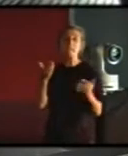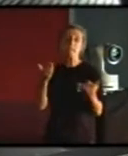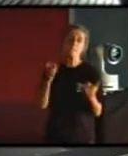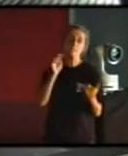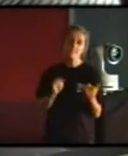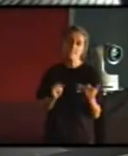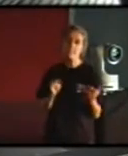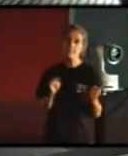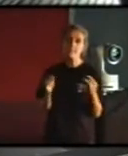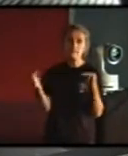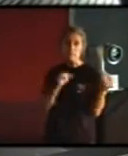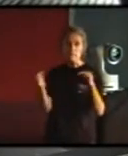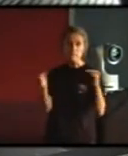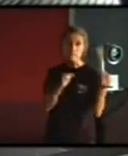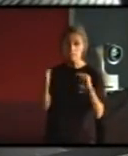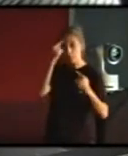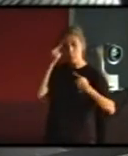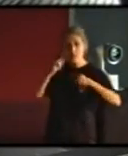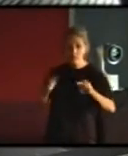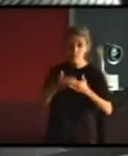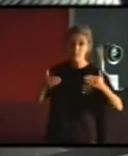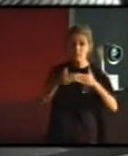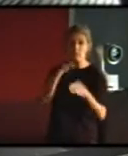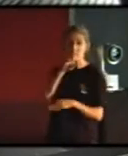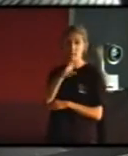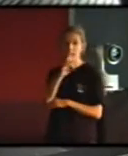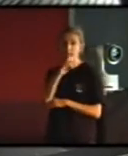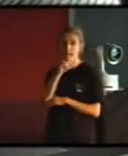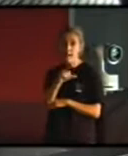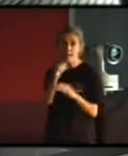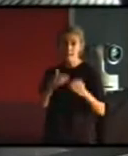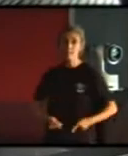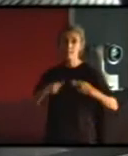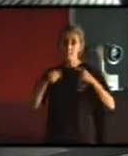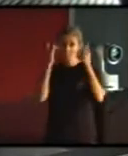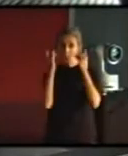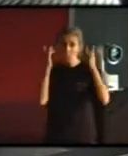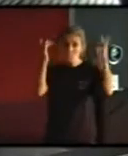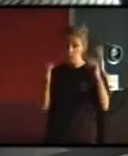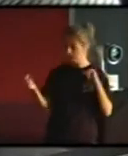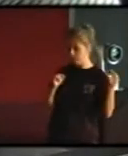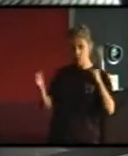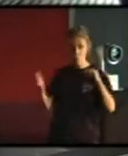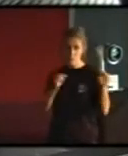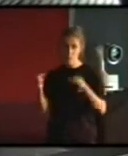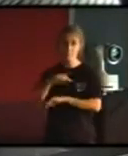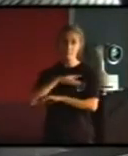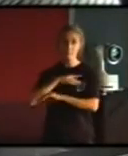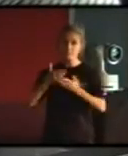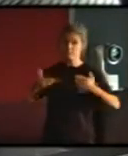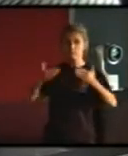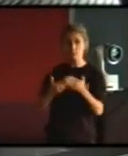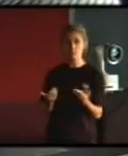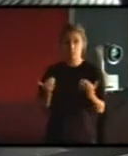d'accord sur tout ce qui a été la RDA et sa vie culturelle. Et on est loin d'être d'accord sur la situation